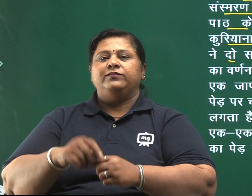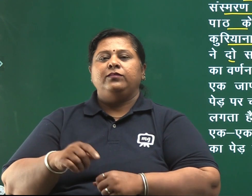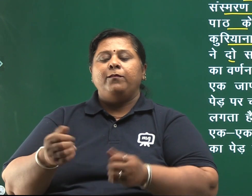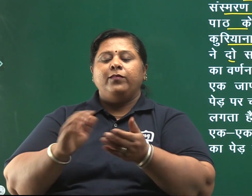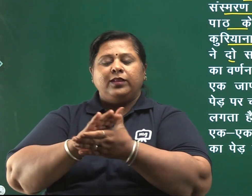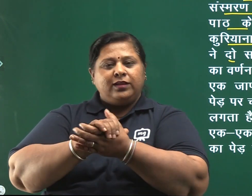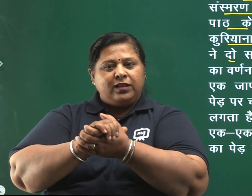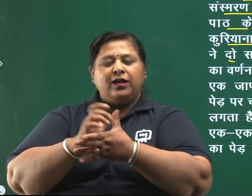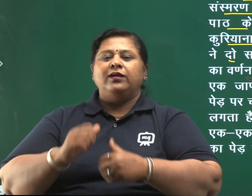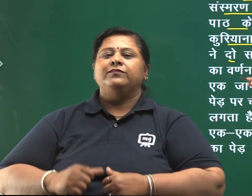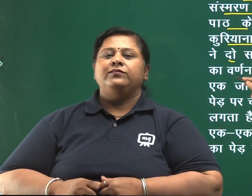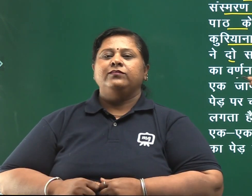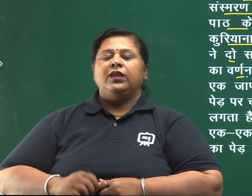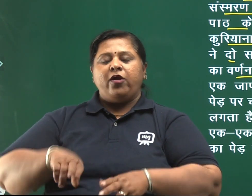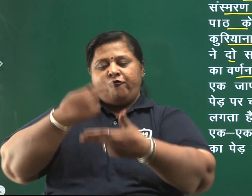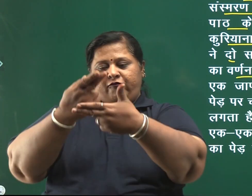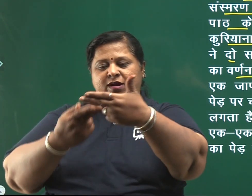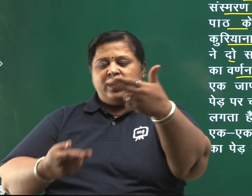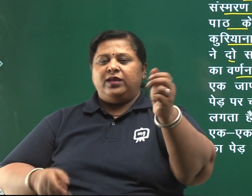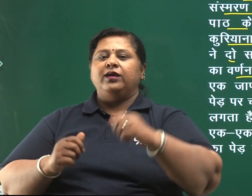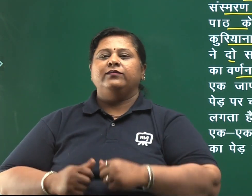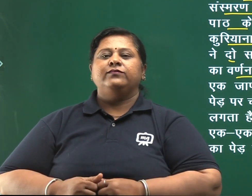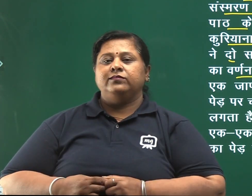मित्रता का वर्णन किया है।